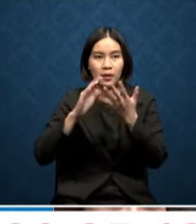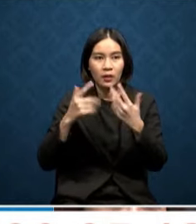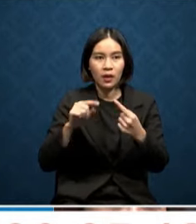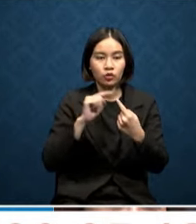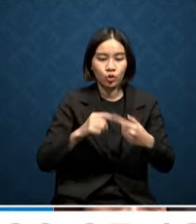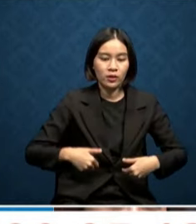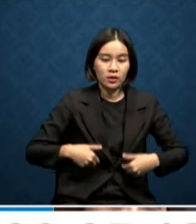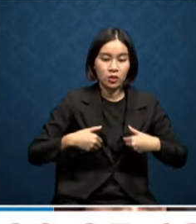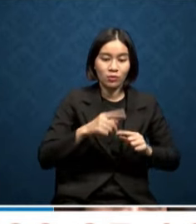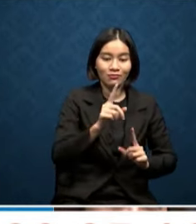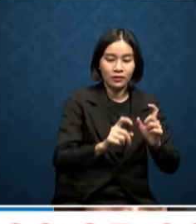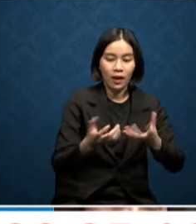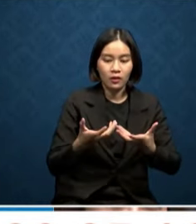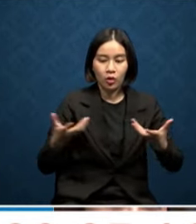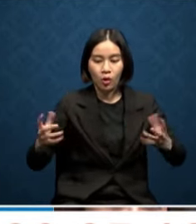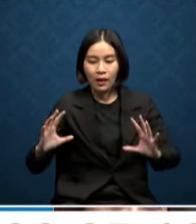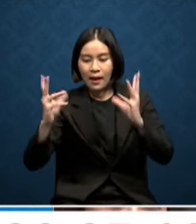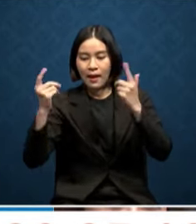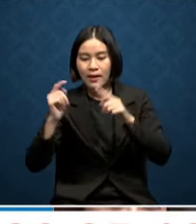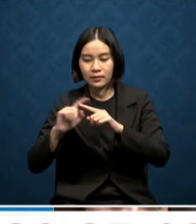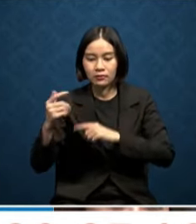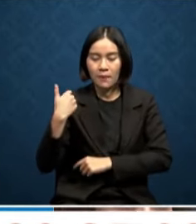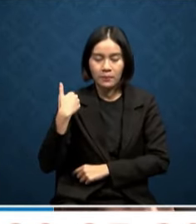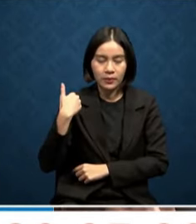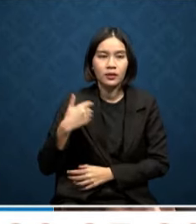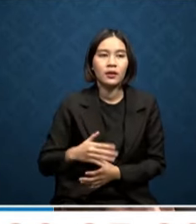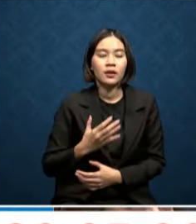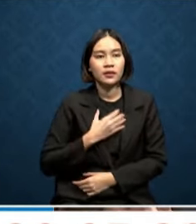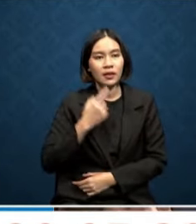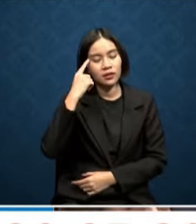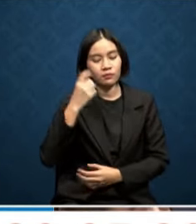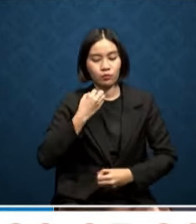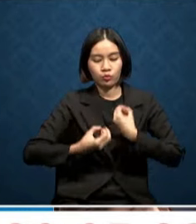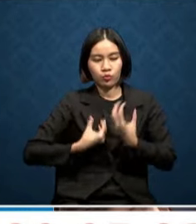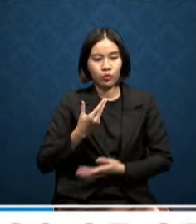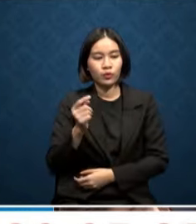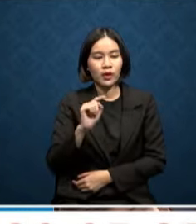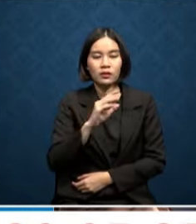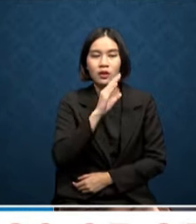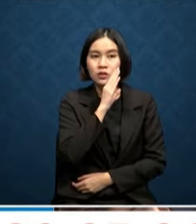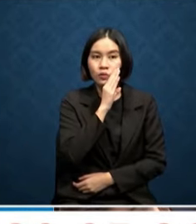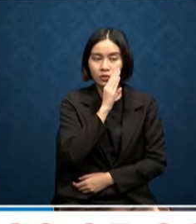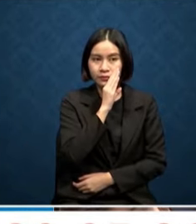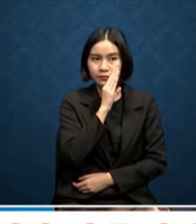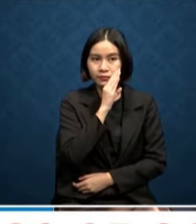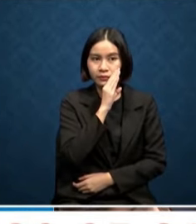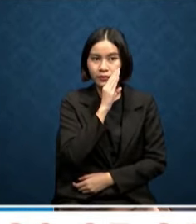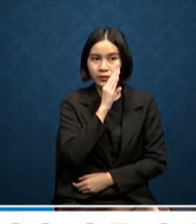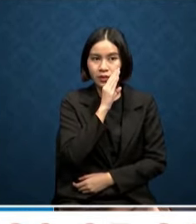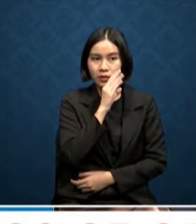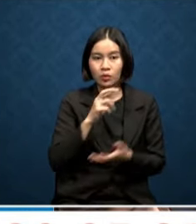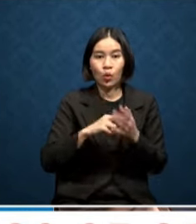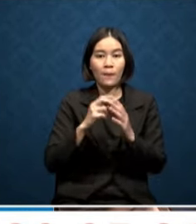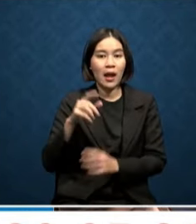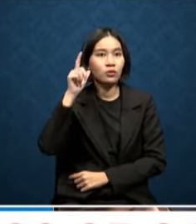ทั้งชีวิตทรัพย์สินมหาศาลันมีความคิดเห็นว่าถ้าเราโดนCall